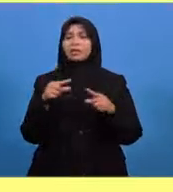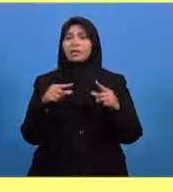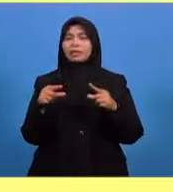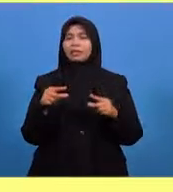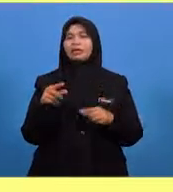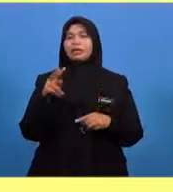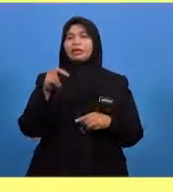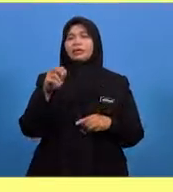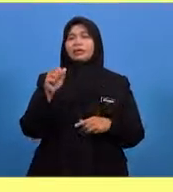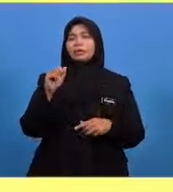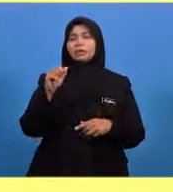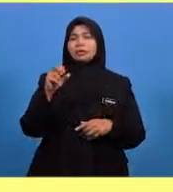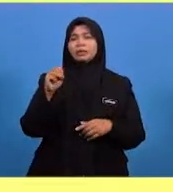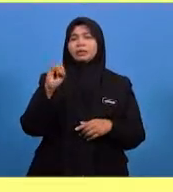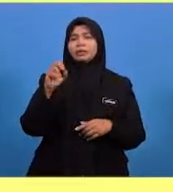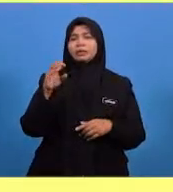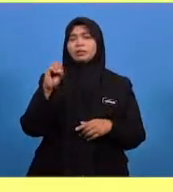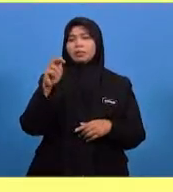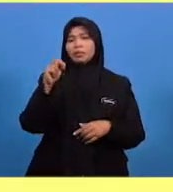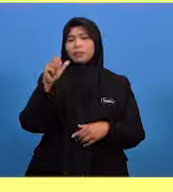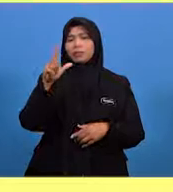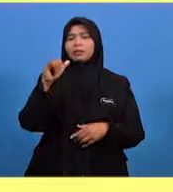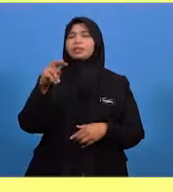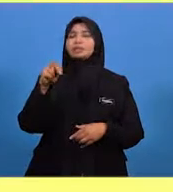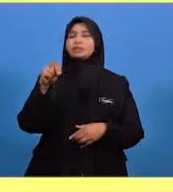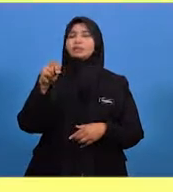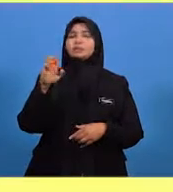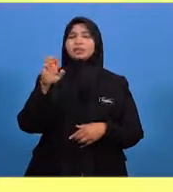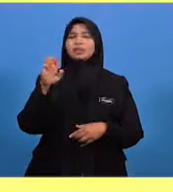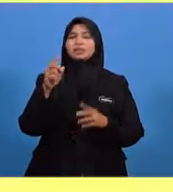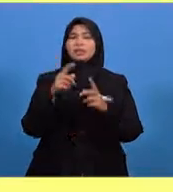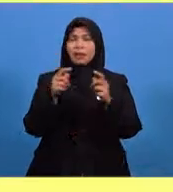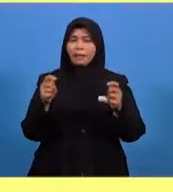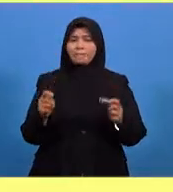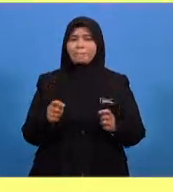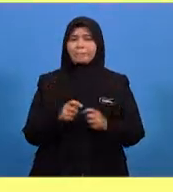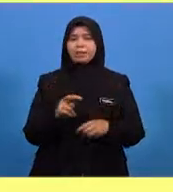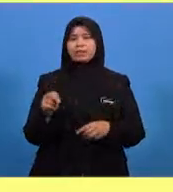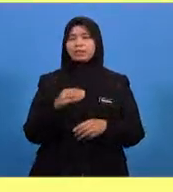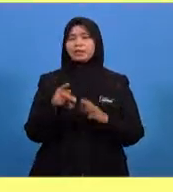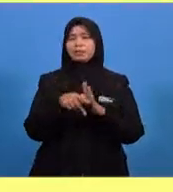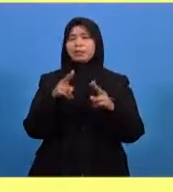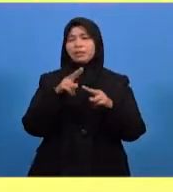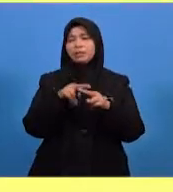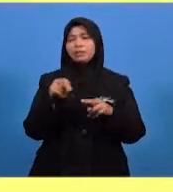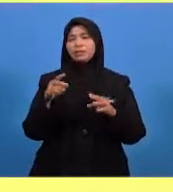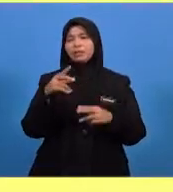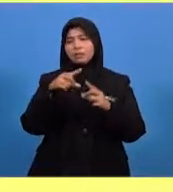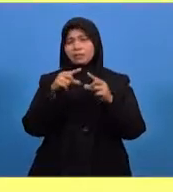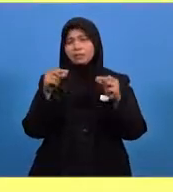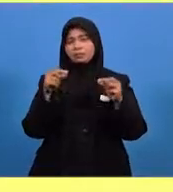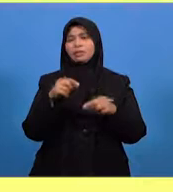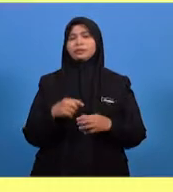gerakan nasionalisme tempatan dan pendudukan Jepang pun di negara kita